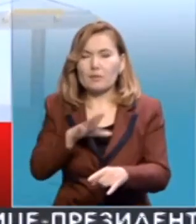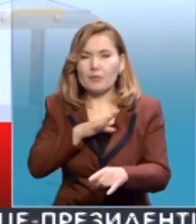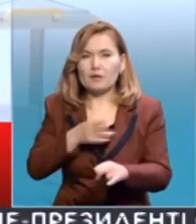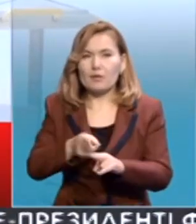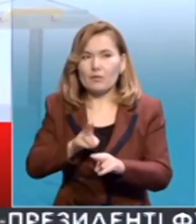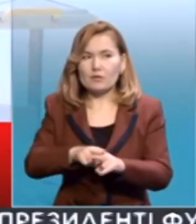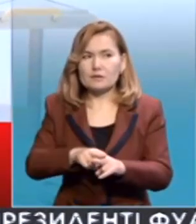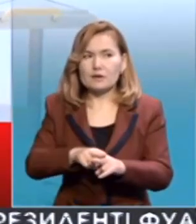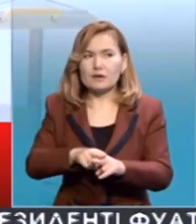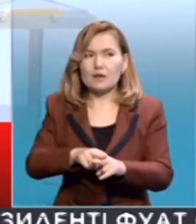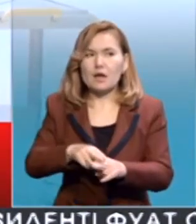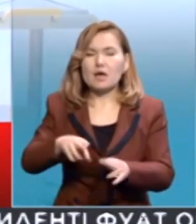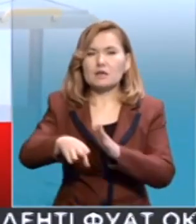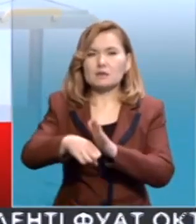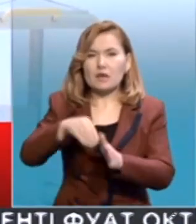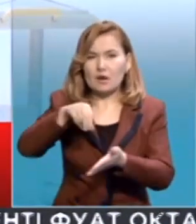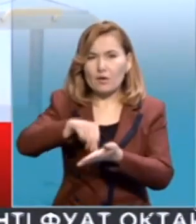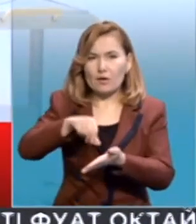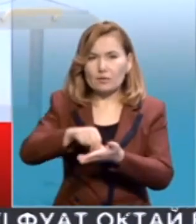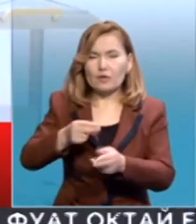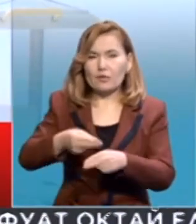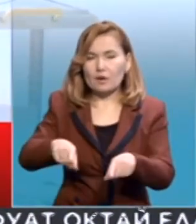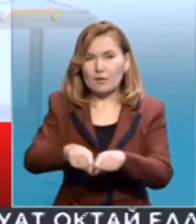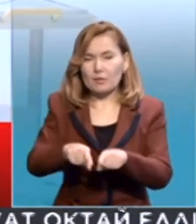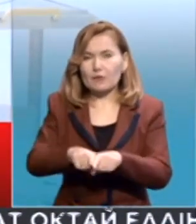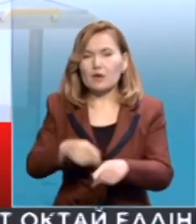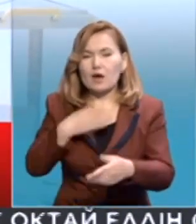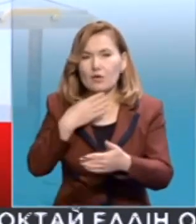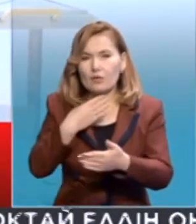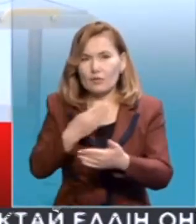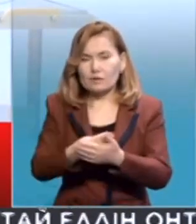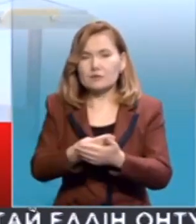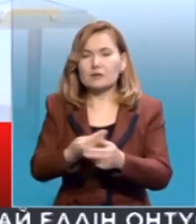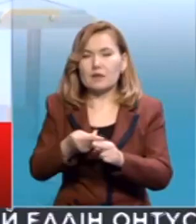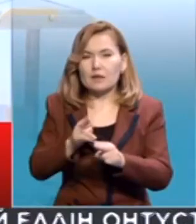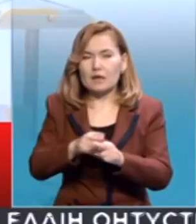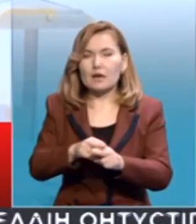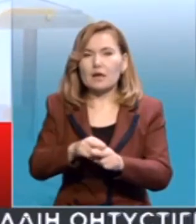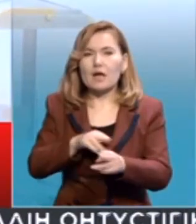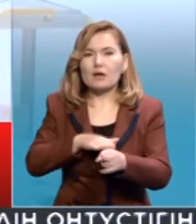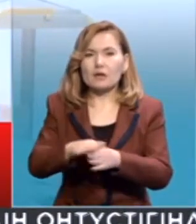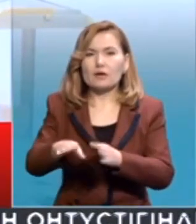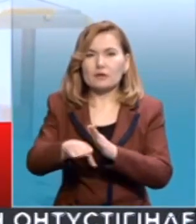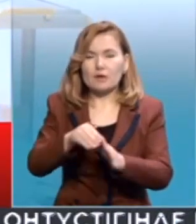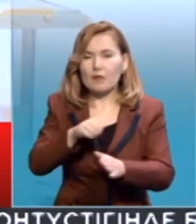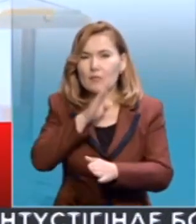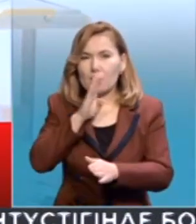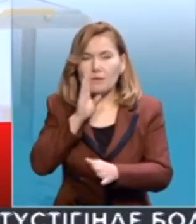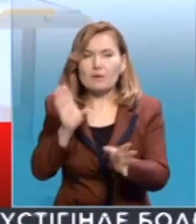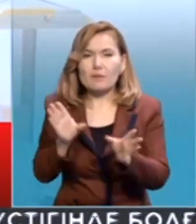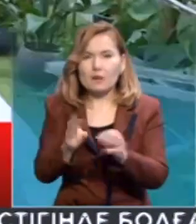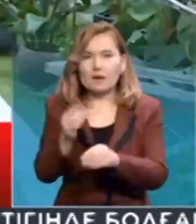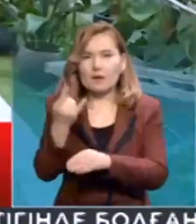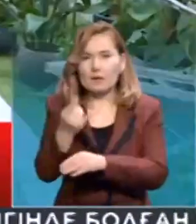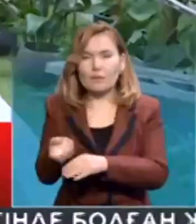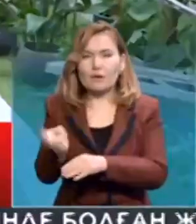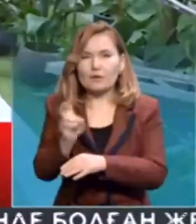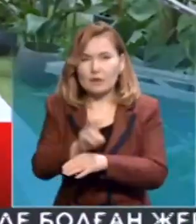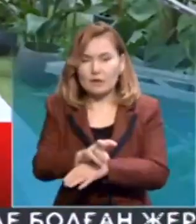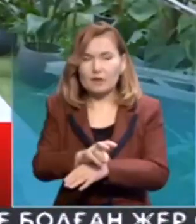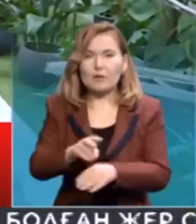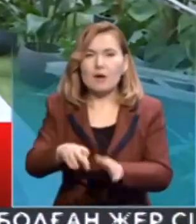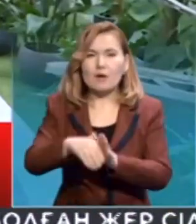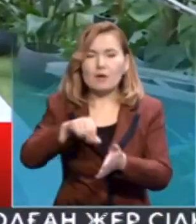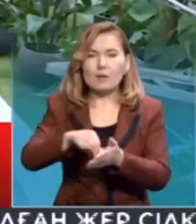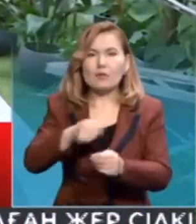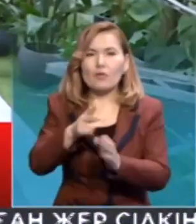келіп, сайлауға қатысып, осылай өзінің таңдауын мамасымен бірге қосып жасап атқанына өте қуаныштымыз. 18 жасқа